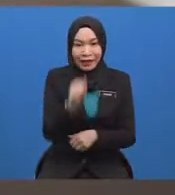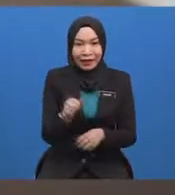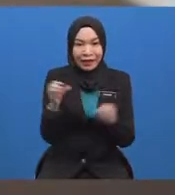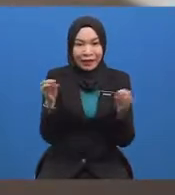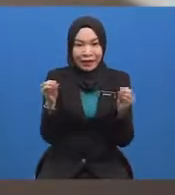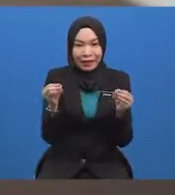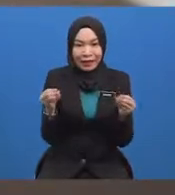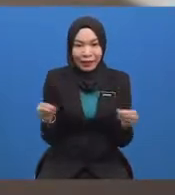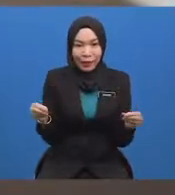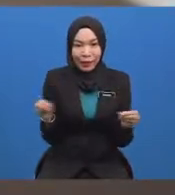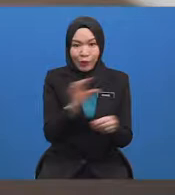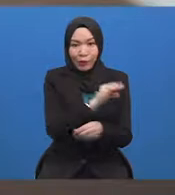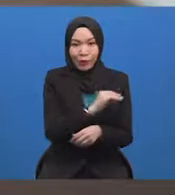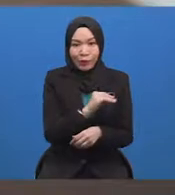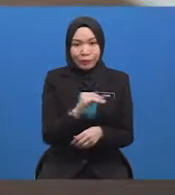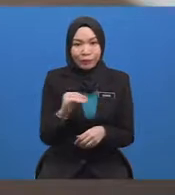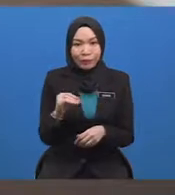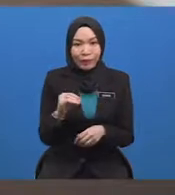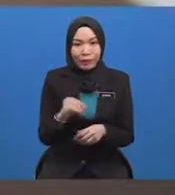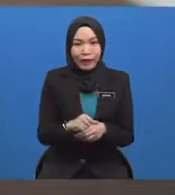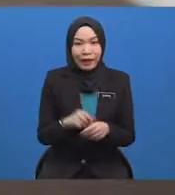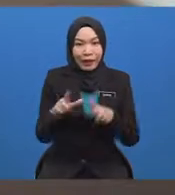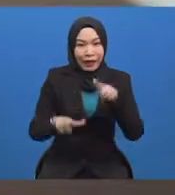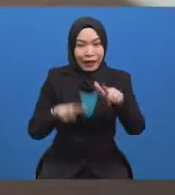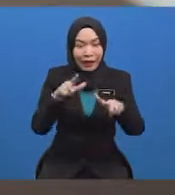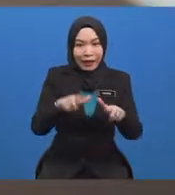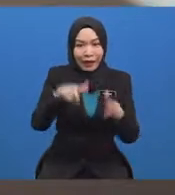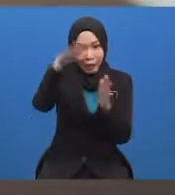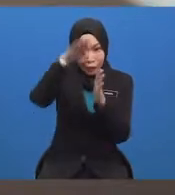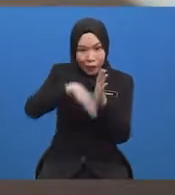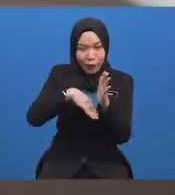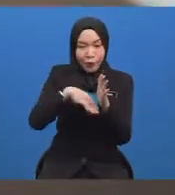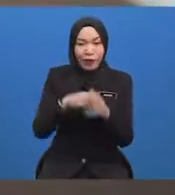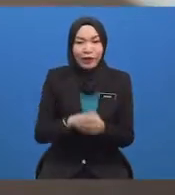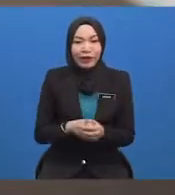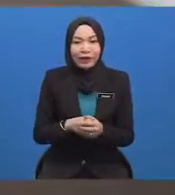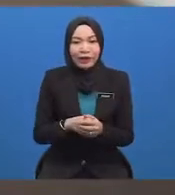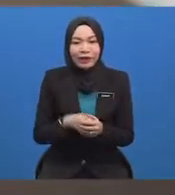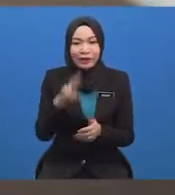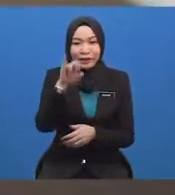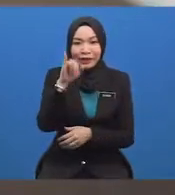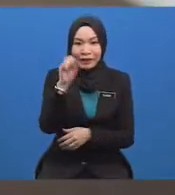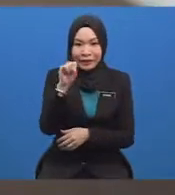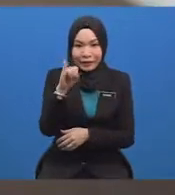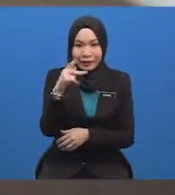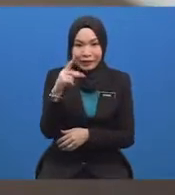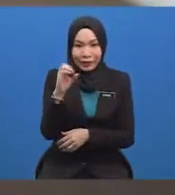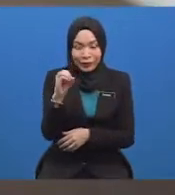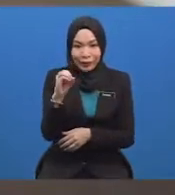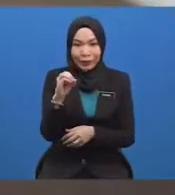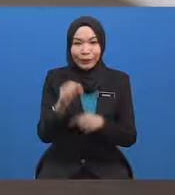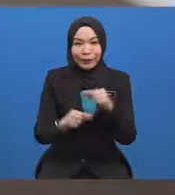Asia Tenggara serta langkah-langkah mengurangkan risiko berlakunya gerakan gizi